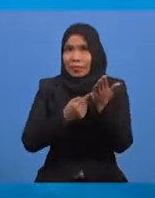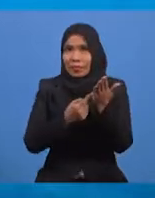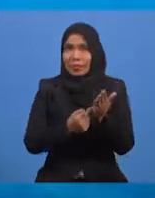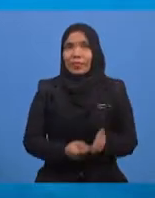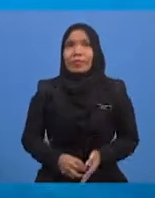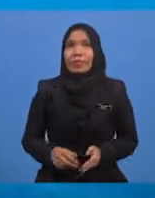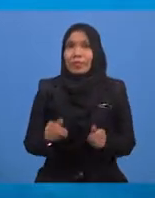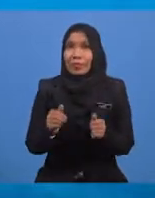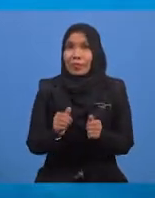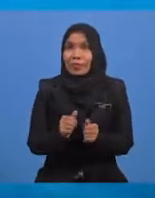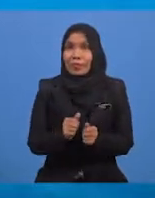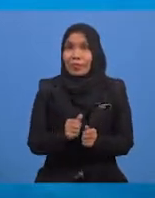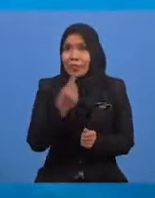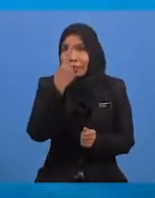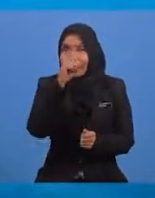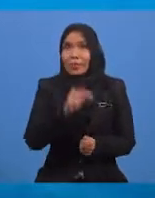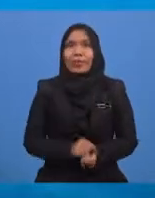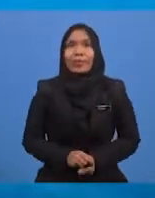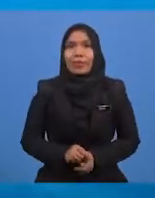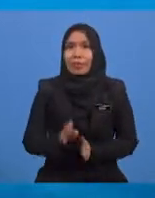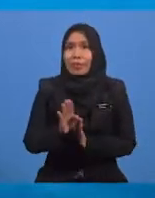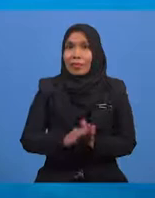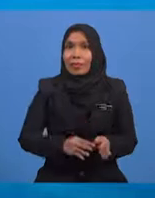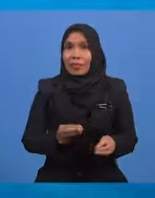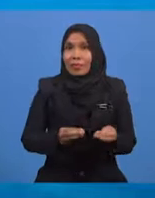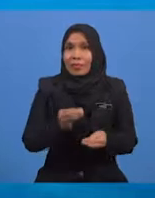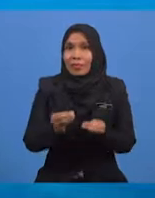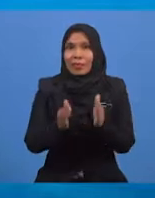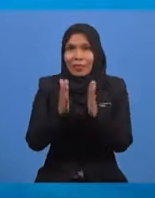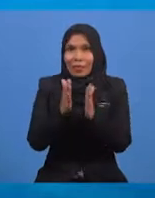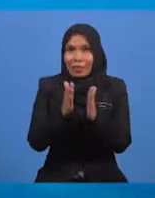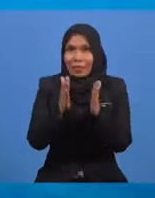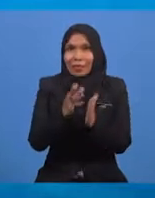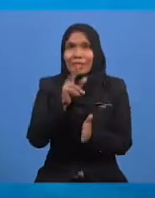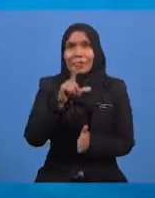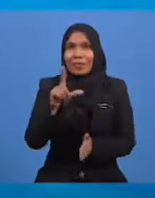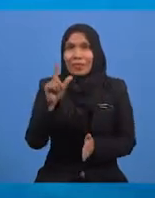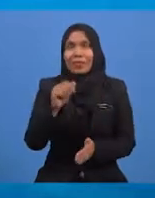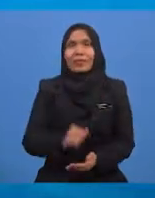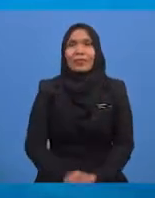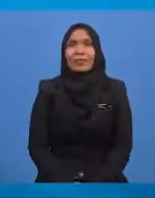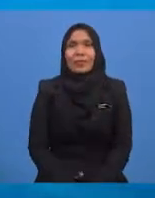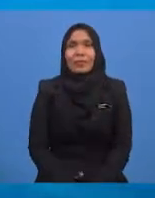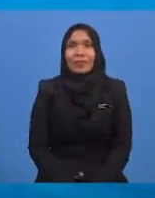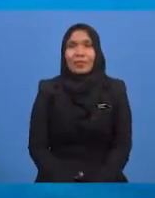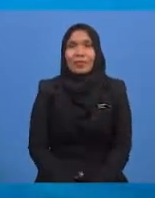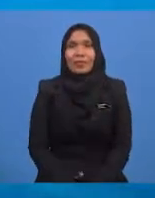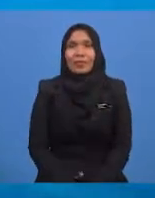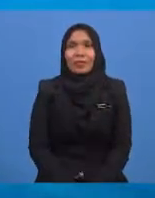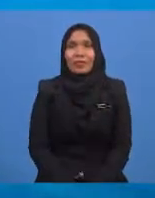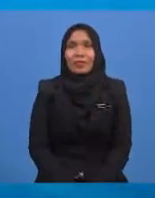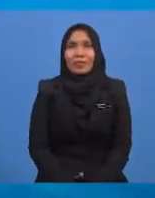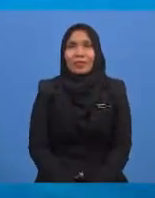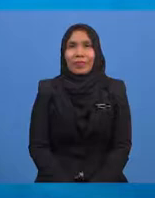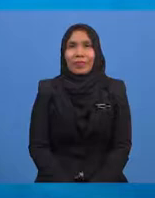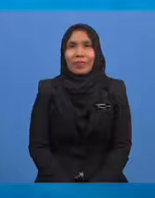menjadi dropship, iaitu hanya membuat promosi dan mengambil pesanan tanpa perlu ada produk sendiri